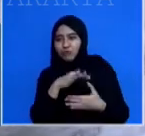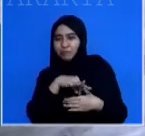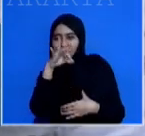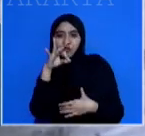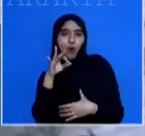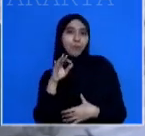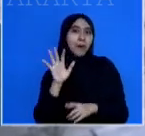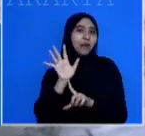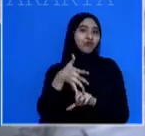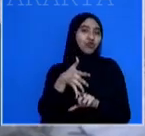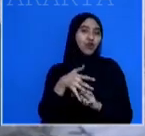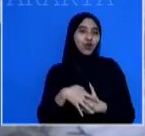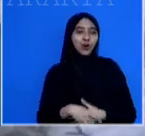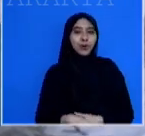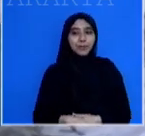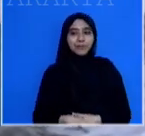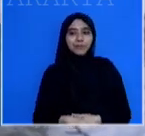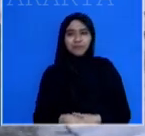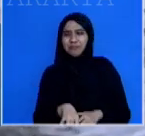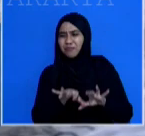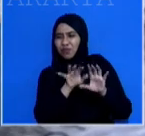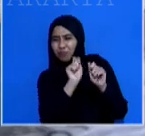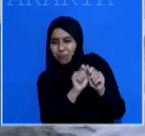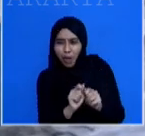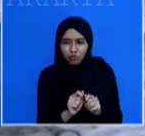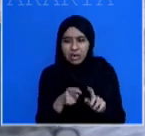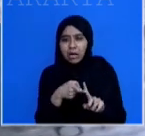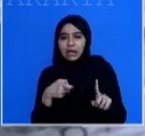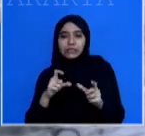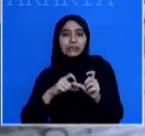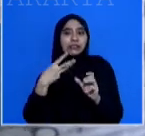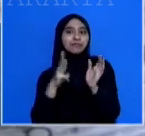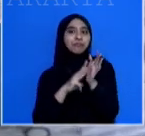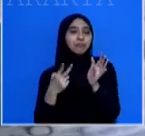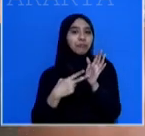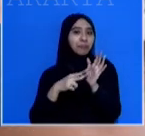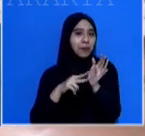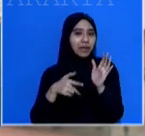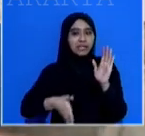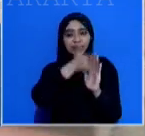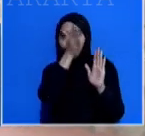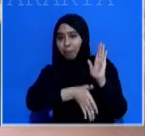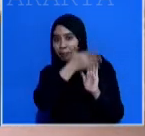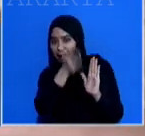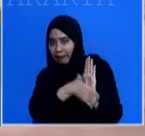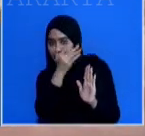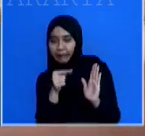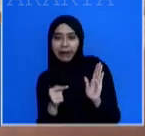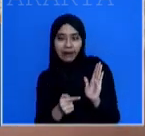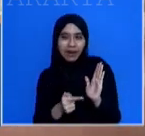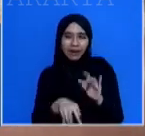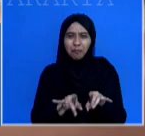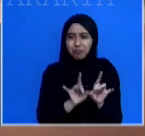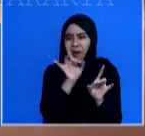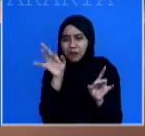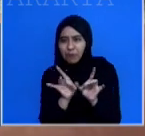damel kerajinan ginakaken bahan baken saking campuran semen, pasir sarta fiber dados maneka werni cakrik. Ing